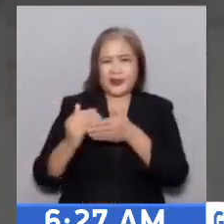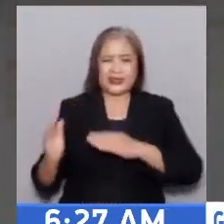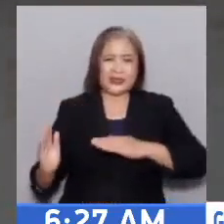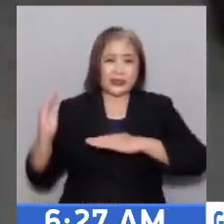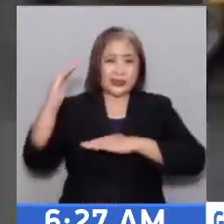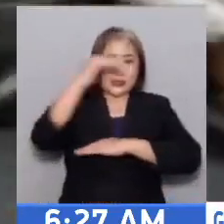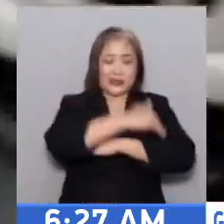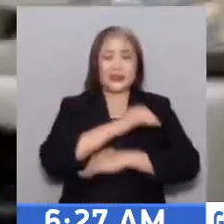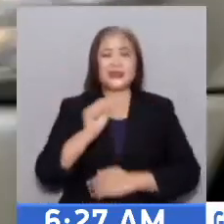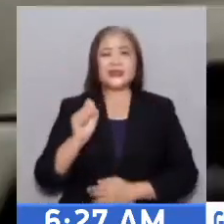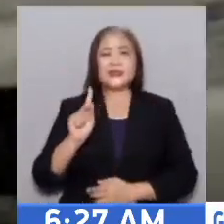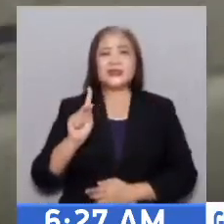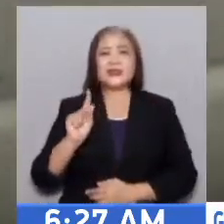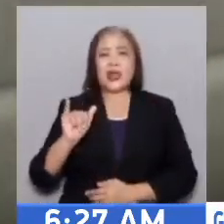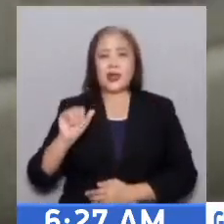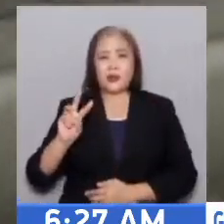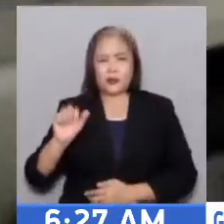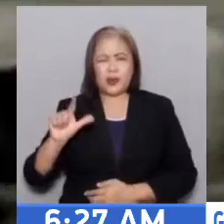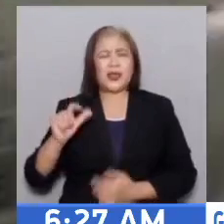rush hour dahil na rin sa lubak.